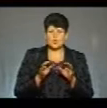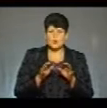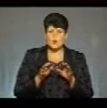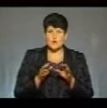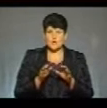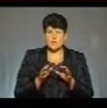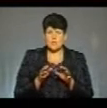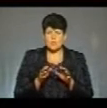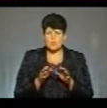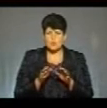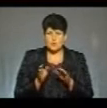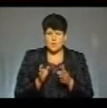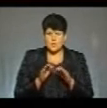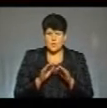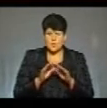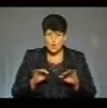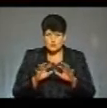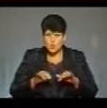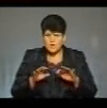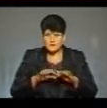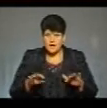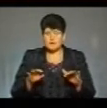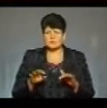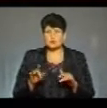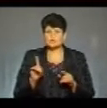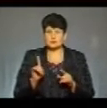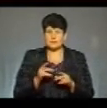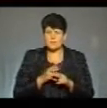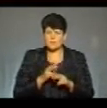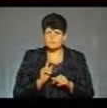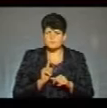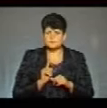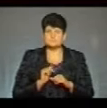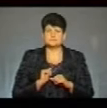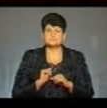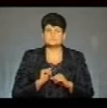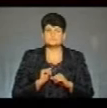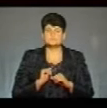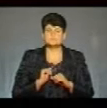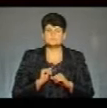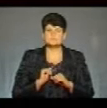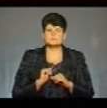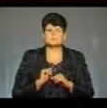пісочок, помаленьку розгортаємо, щоб не пошкодити.